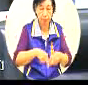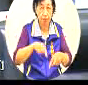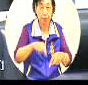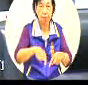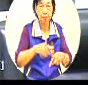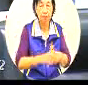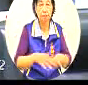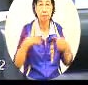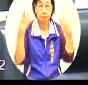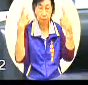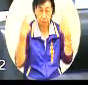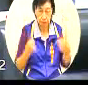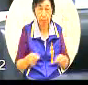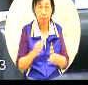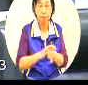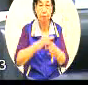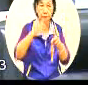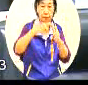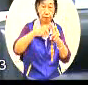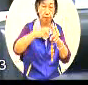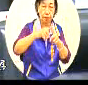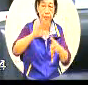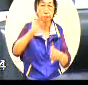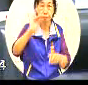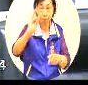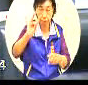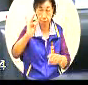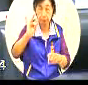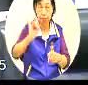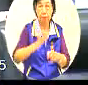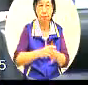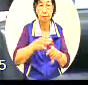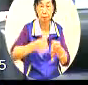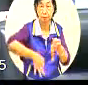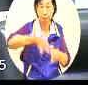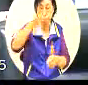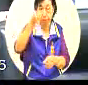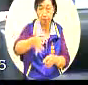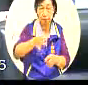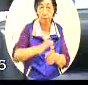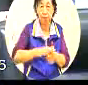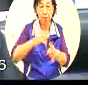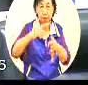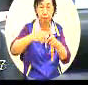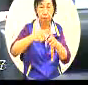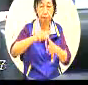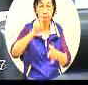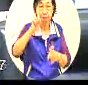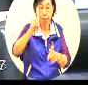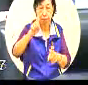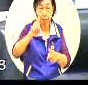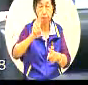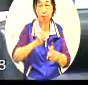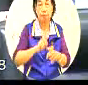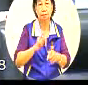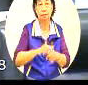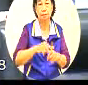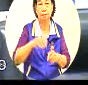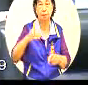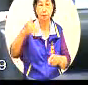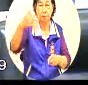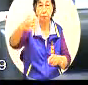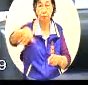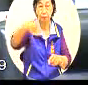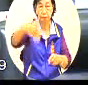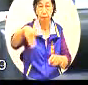说100度的水，它本来只要可能交一度的水，是自来水是收9元，但是你会发